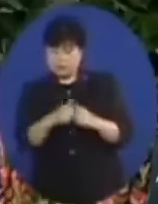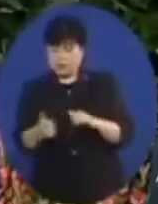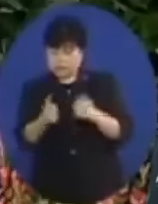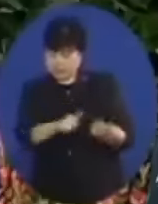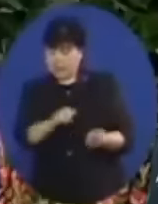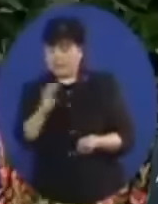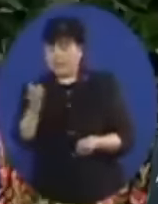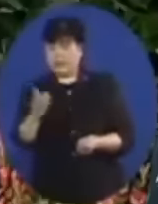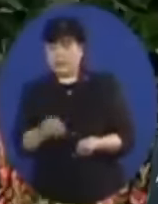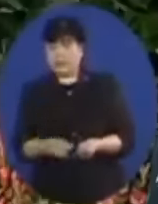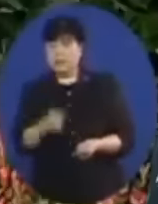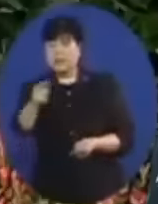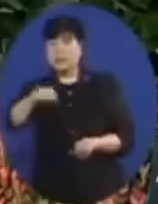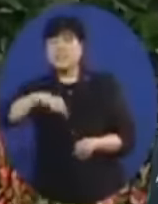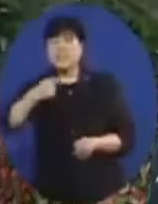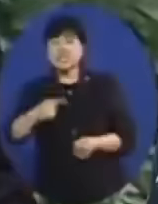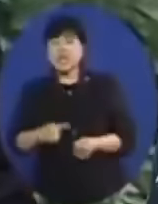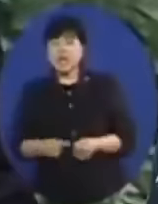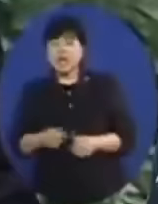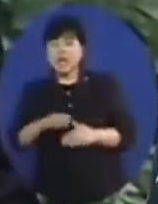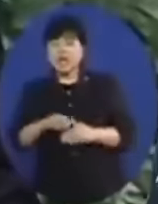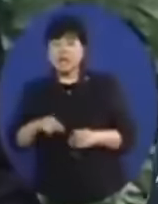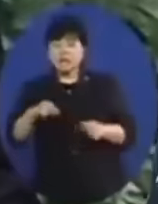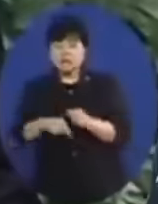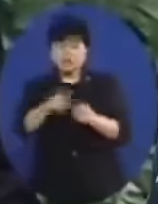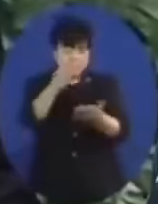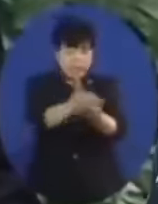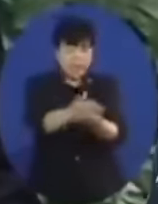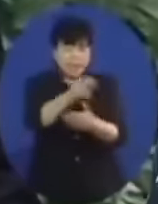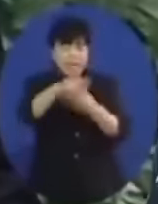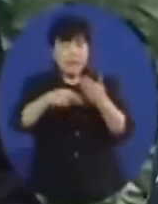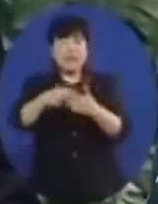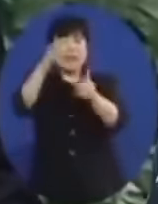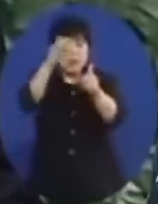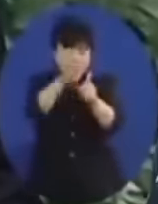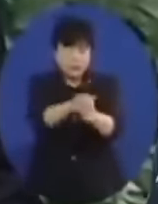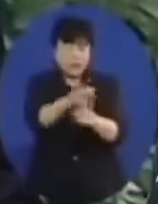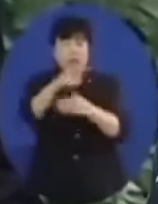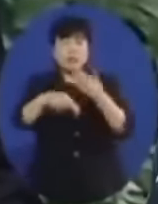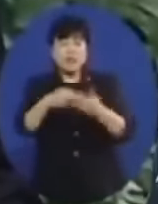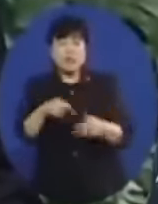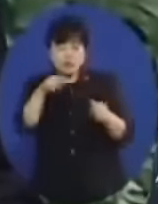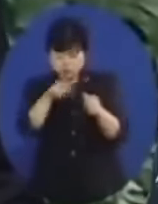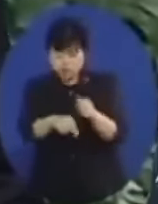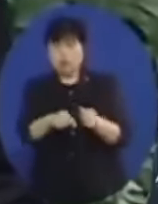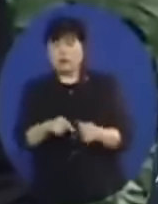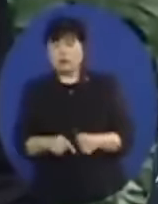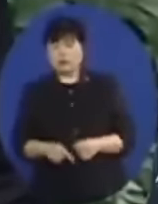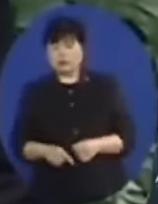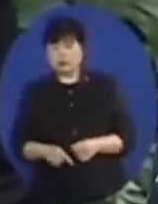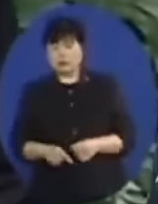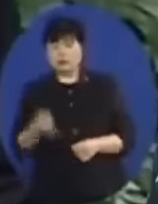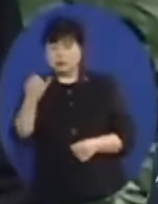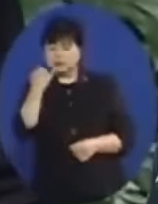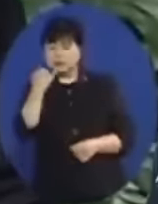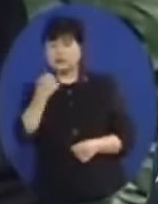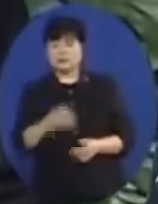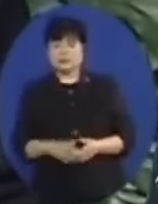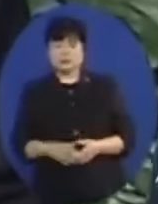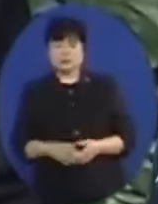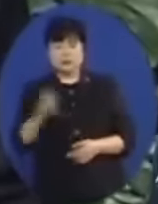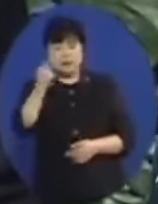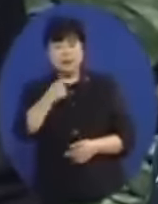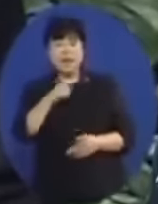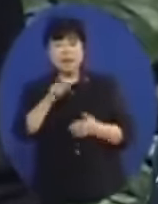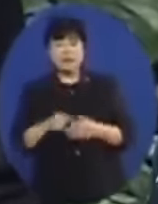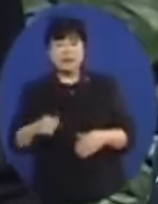망하리라. 네가 손대지 않고 야훼께서 그를 죽일 것이다. 다윗은 많은 어려움을